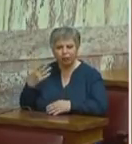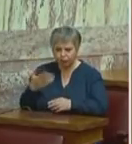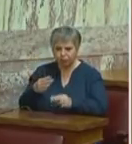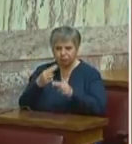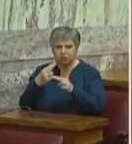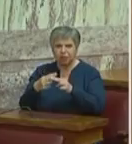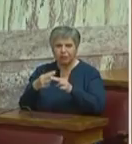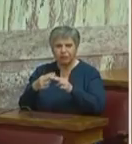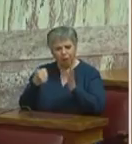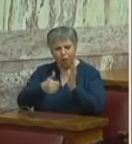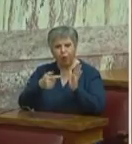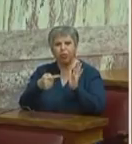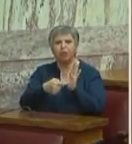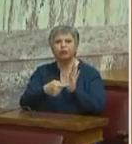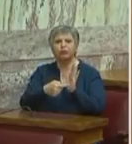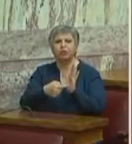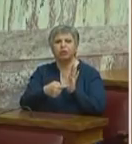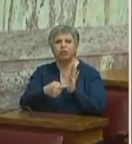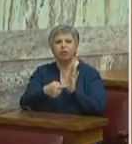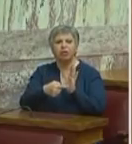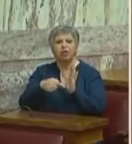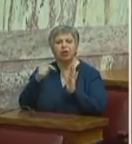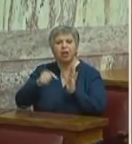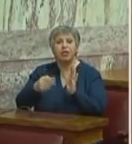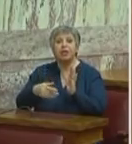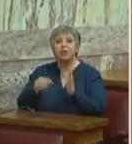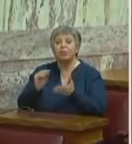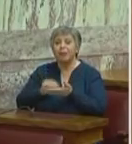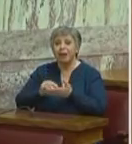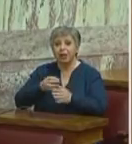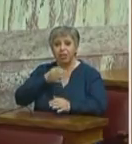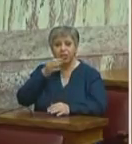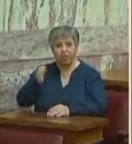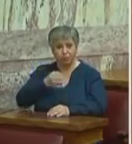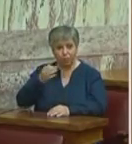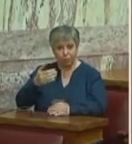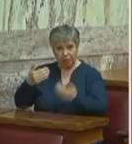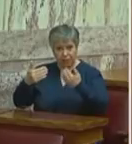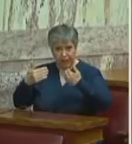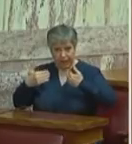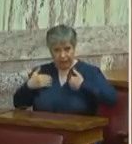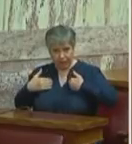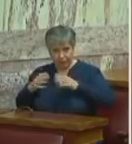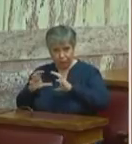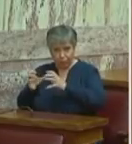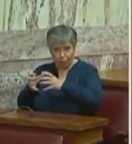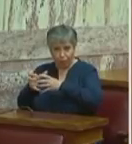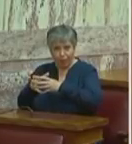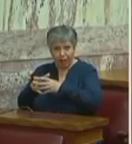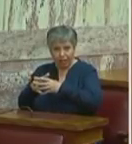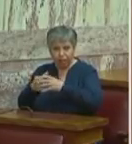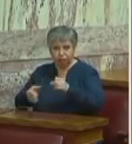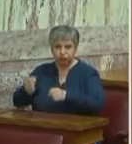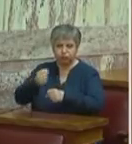τον πλέον επίσημο και σαφή και κατηγορηματικό τρόπο. Και μάλιστα, επαναλαμβάνω, όχι από τις δυνάμεις που σήμερα συγκροτούν την κοινωνική πλειοψηφία.